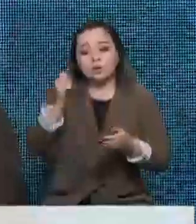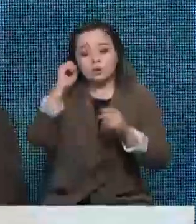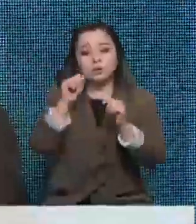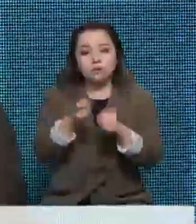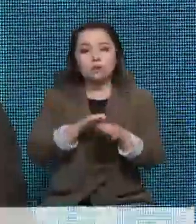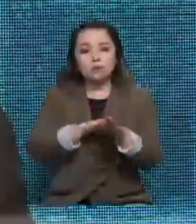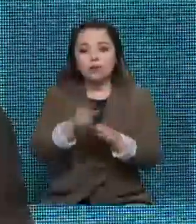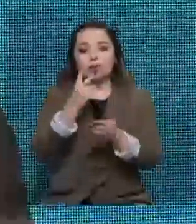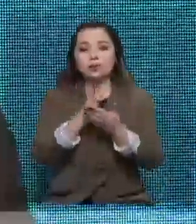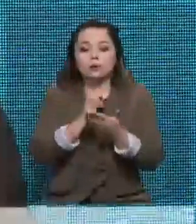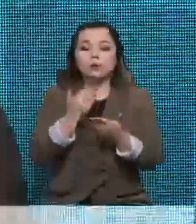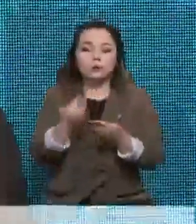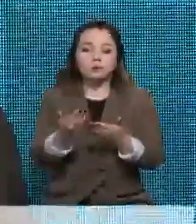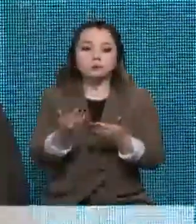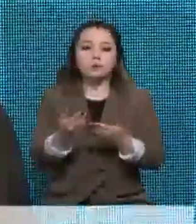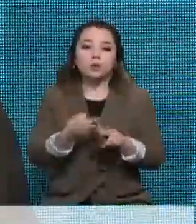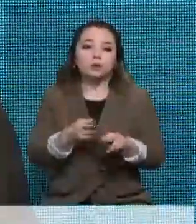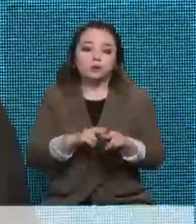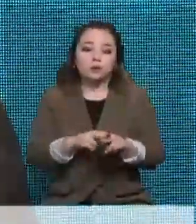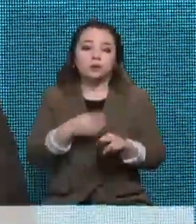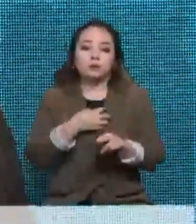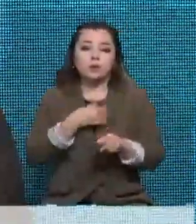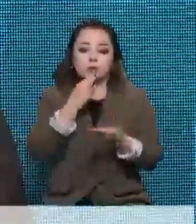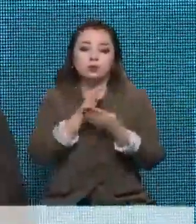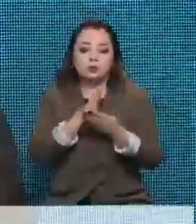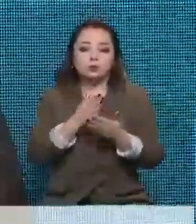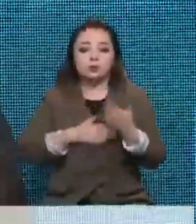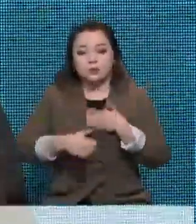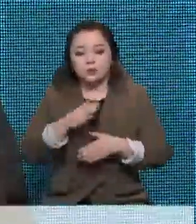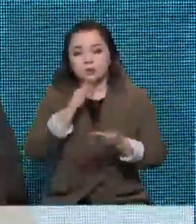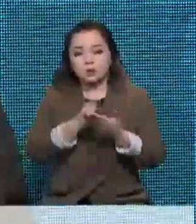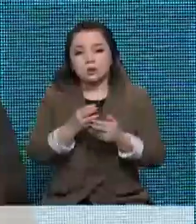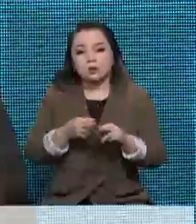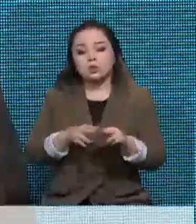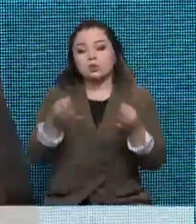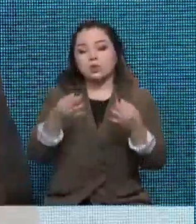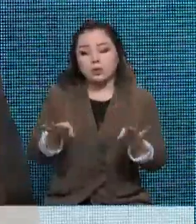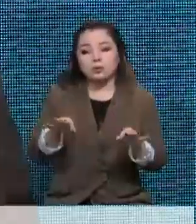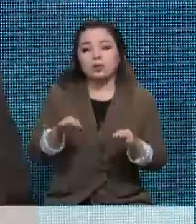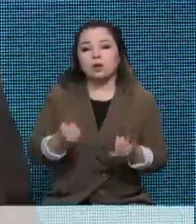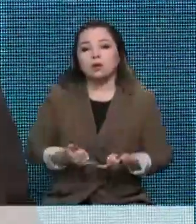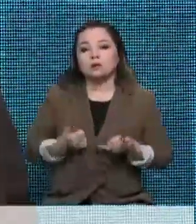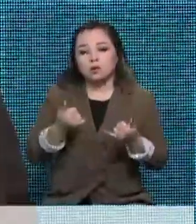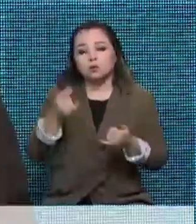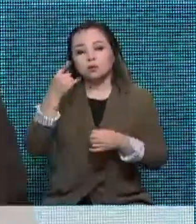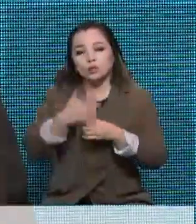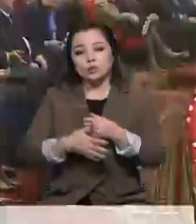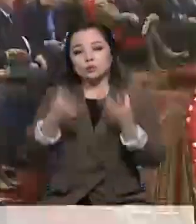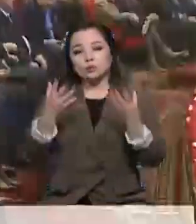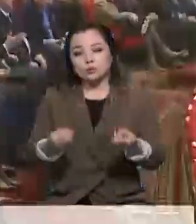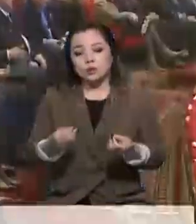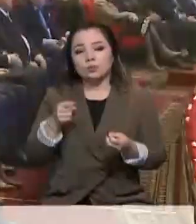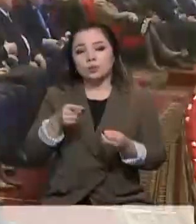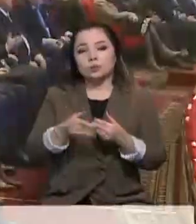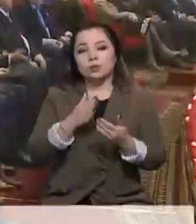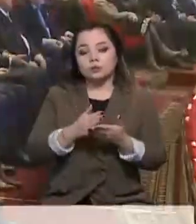деп атап көрсетті. Бұл егемен ел болғанымызға шүкір етіп, тәуелсіздігіміздің қадірін түсінетін күн.